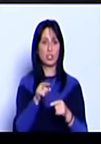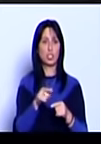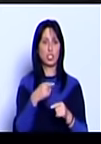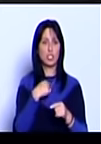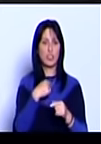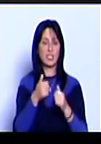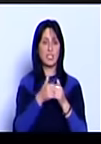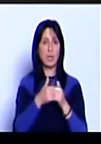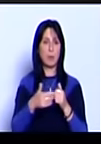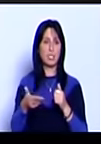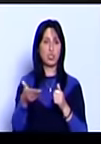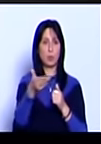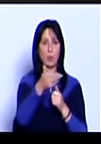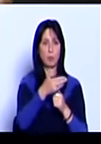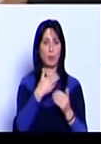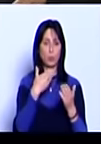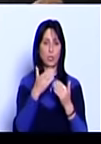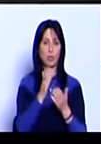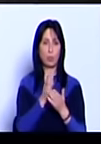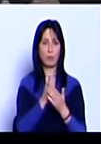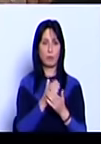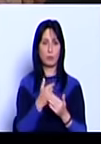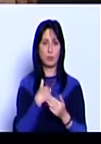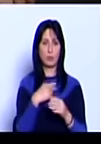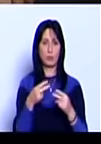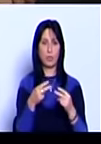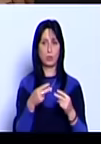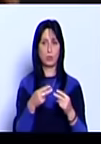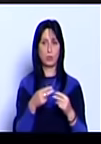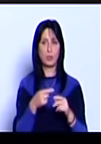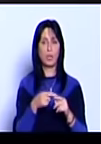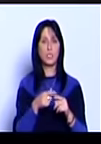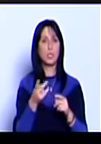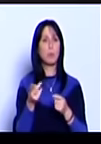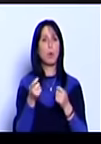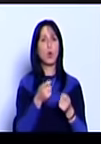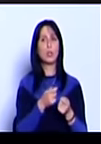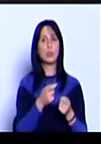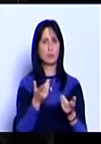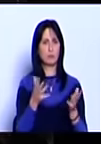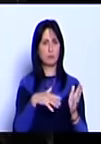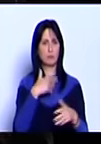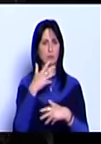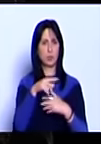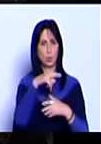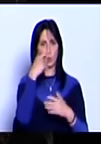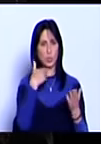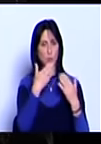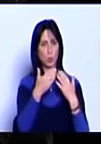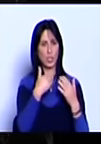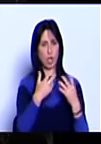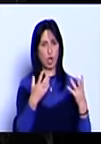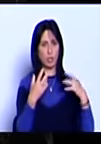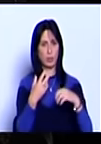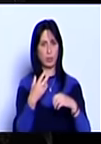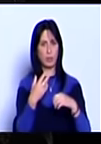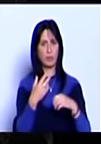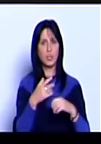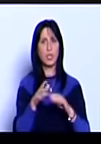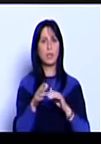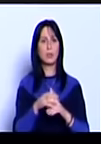ეს სამეზობლოვის თანაჩვენ ურთიერთობა გვაქვს და ჩვენი პარტნიორები. ანუ ეს ხომ მოიტანს ბუნებრივია რუსეთთან ურთიერთობასაც, ხო? ეს